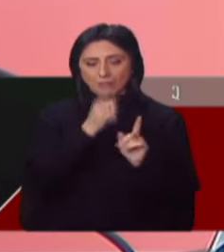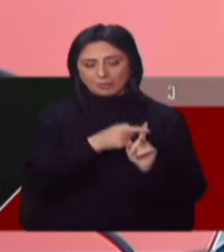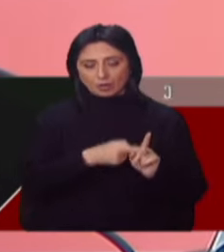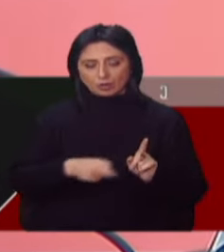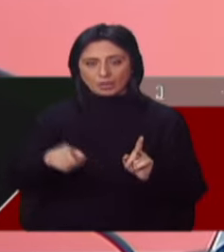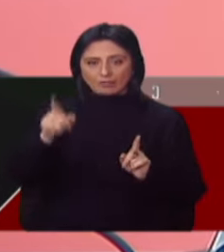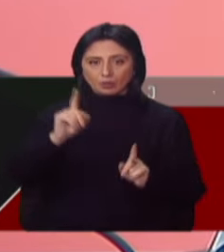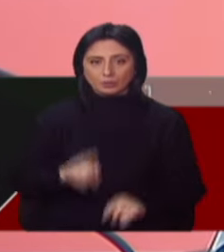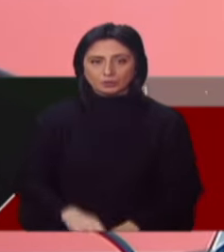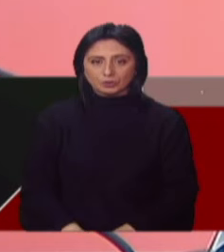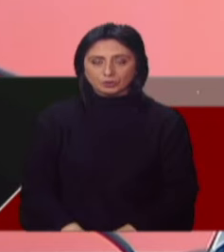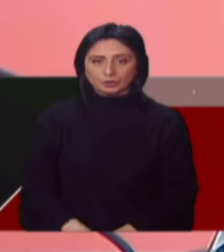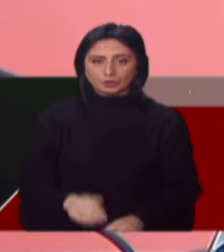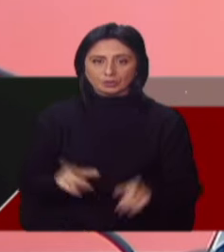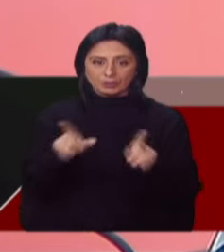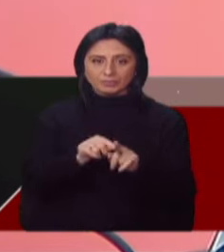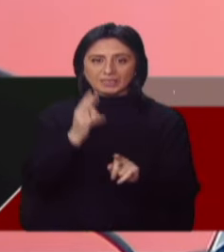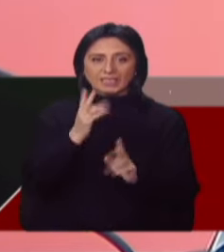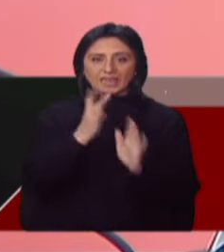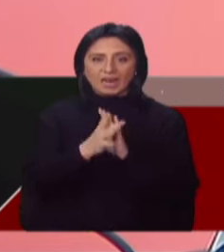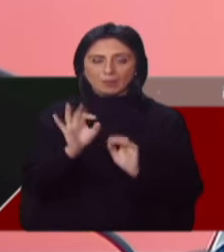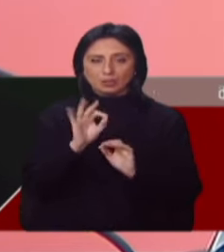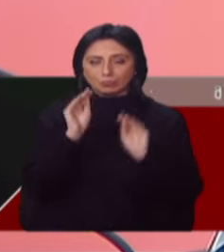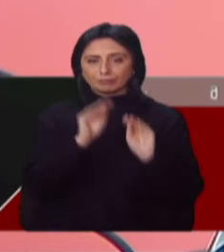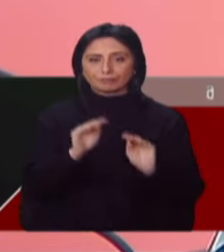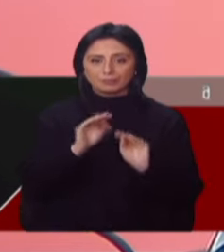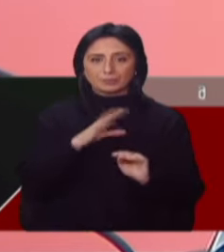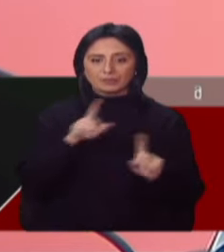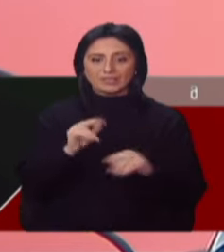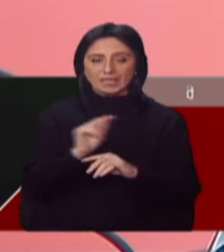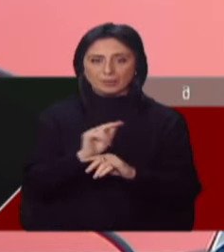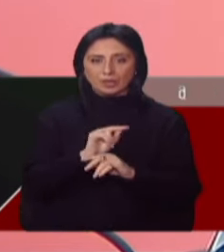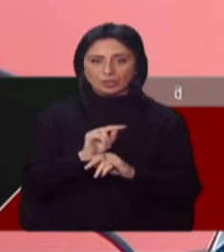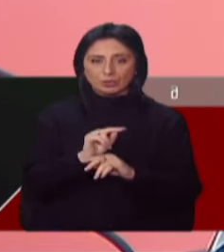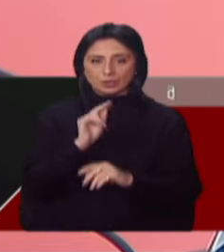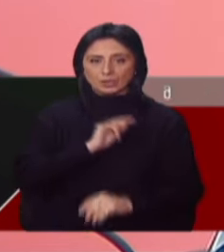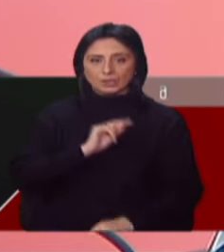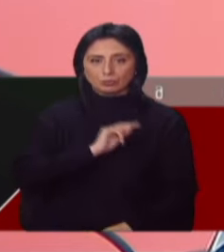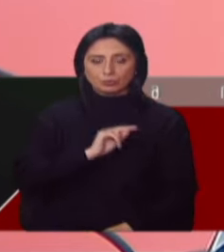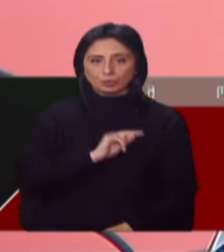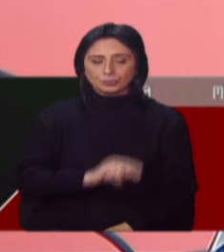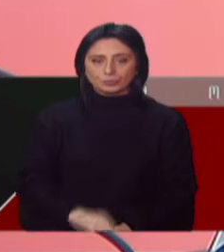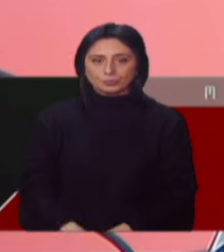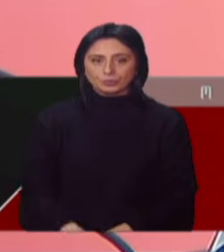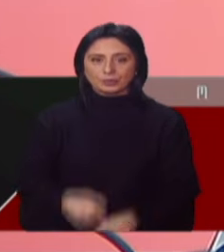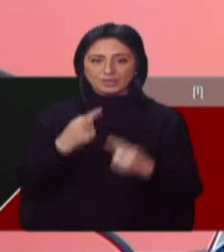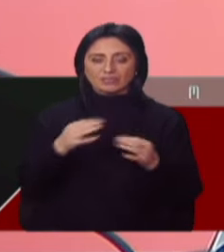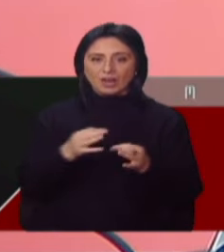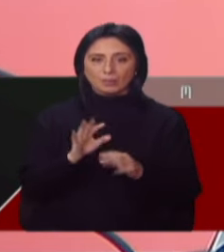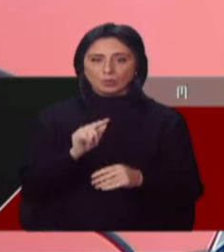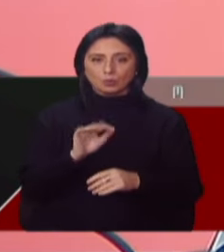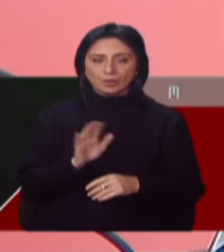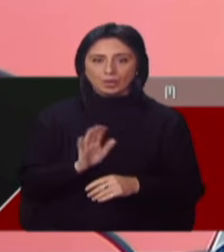პერიოდის განმავლობაში თანდებდა წერეთლის გამზირის სარეაბილიტაციო სამუშაოებს, სხვა არაფერია თუ